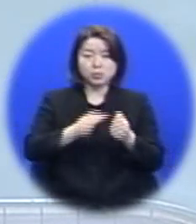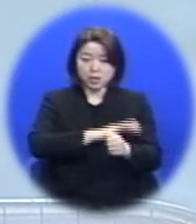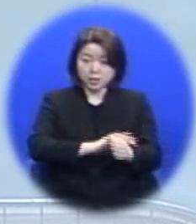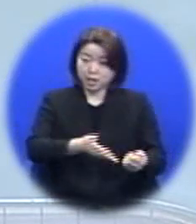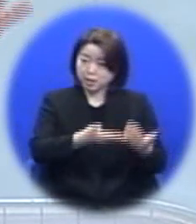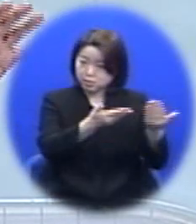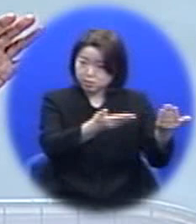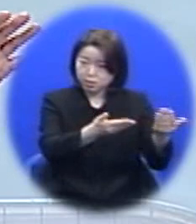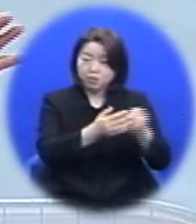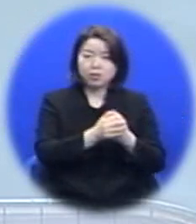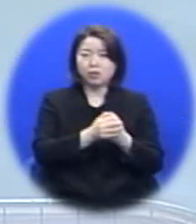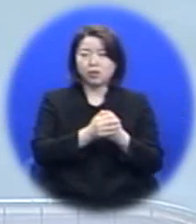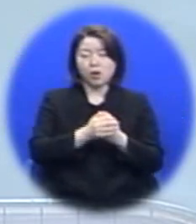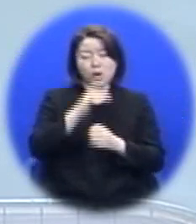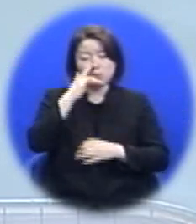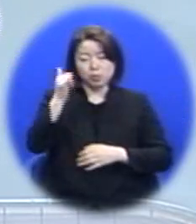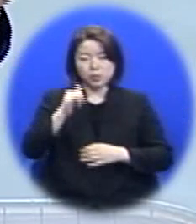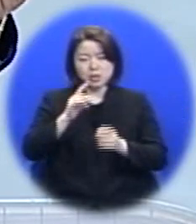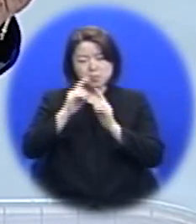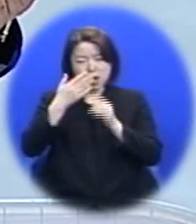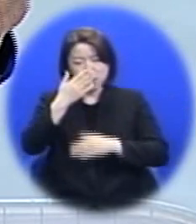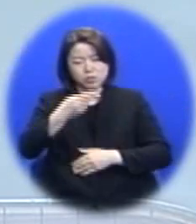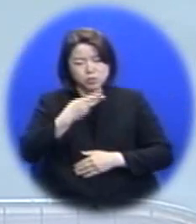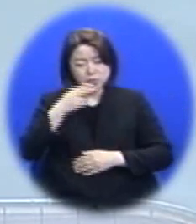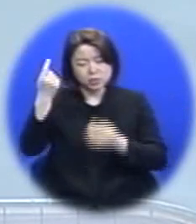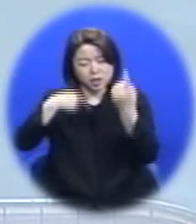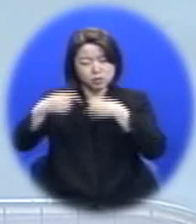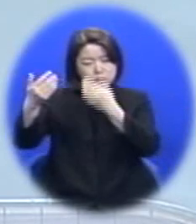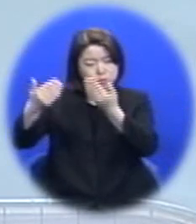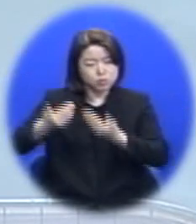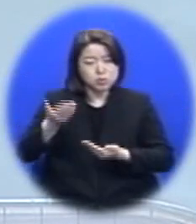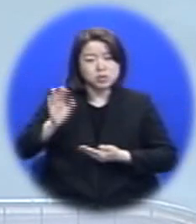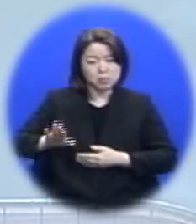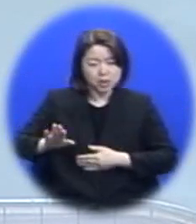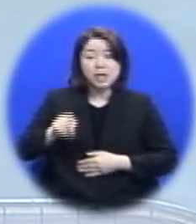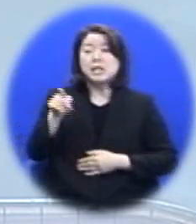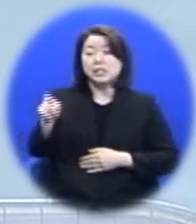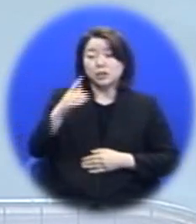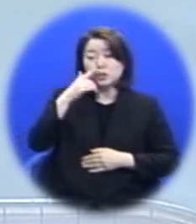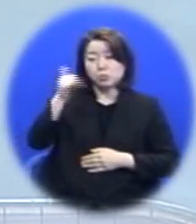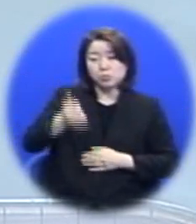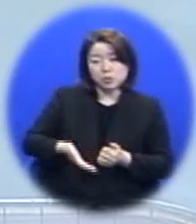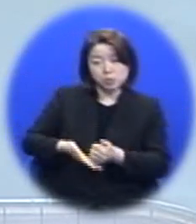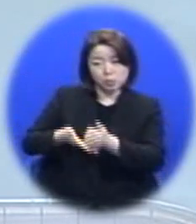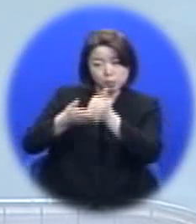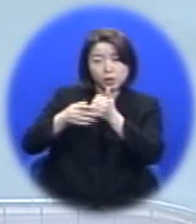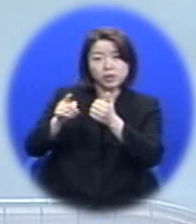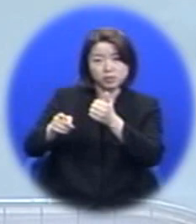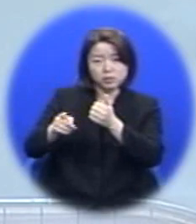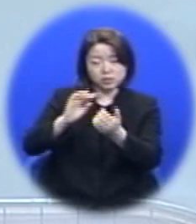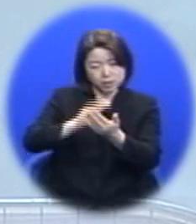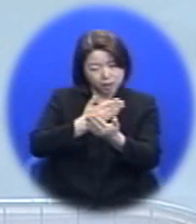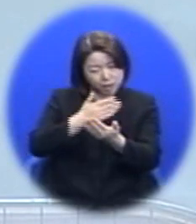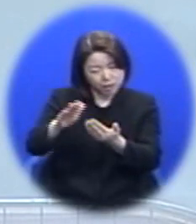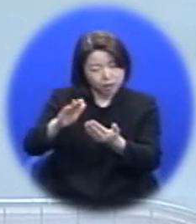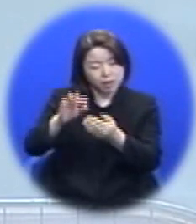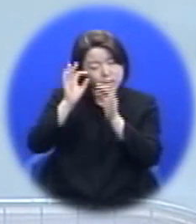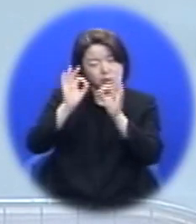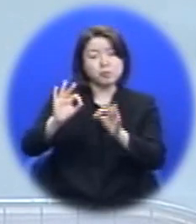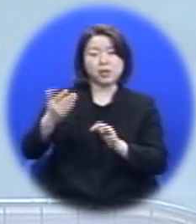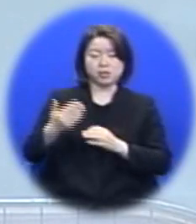없이 상처를 주신 분인데 그 부모님을 공경하는 것은 이제 여러분이 잘 분별하셔야 돼요.